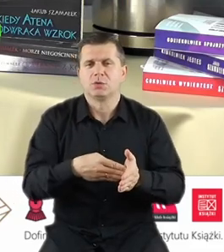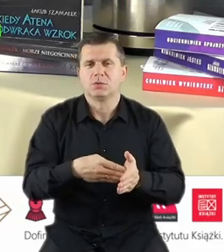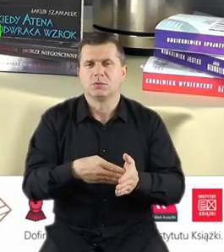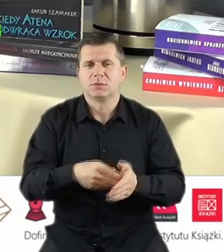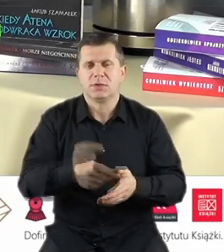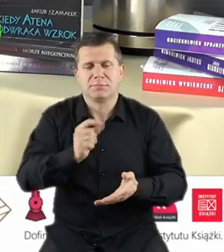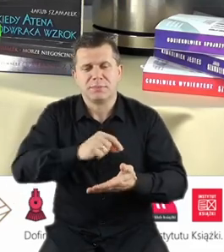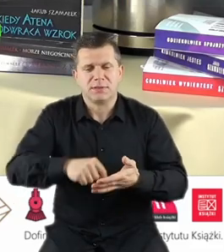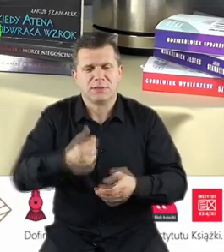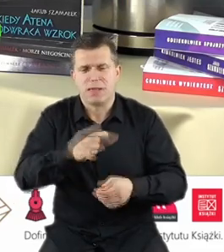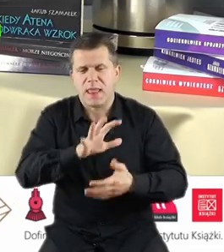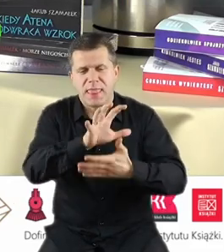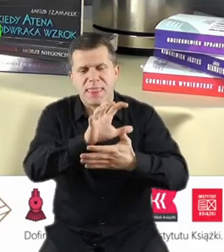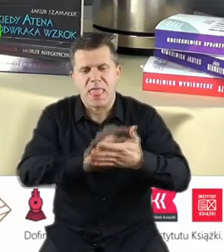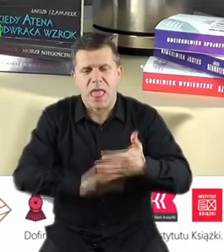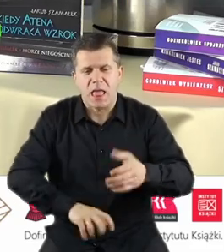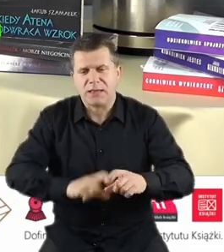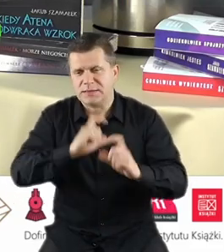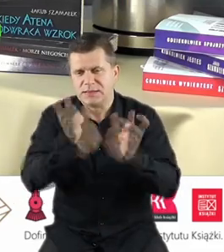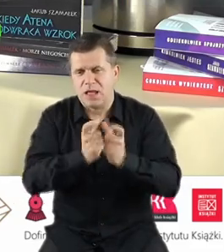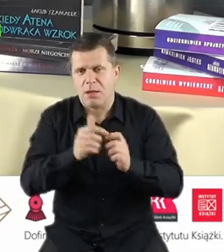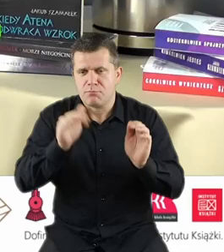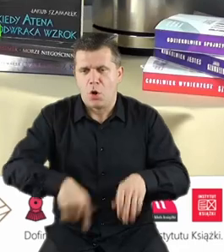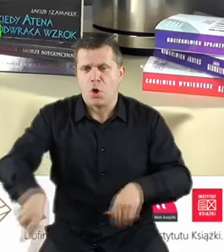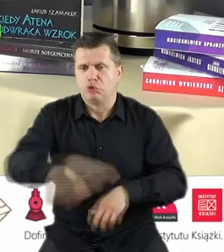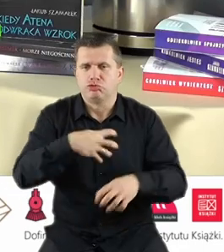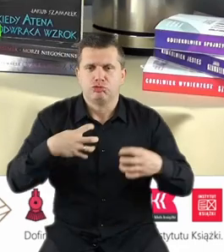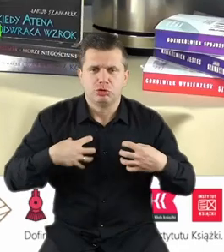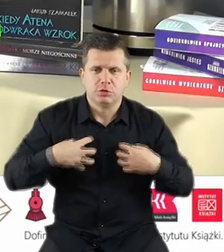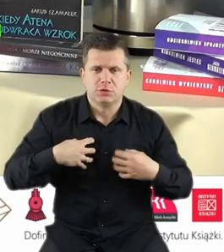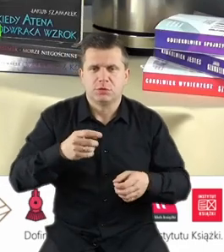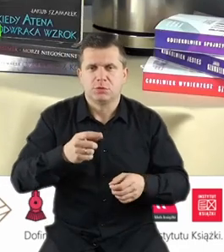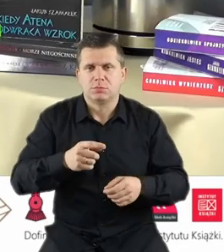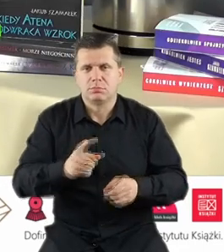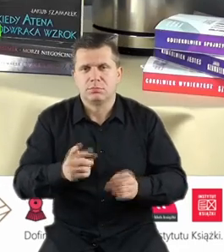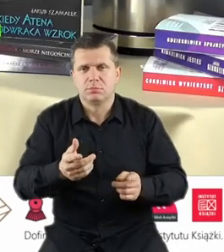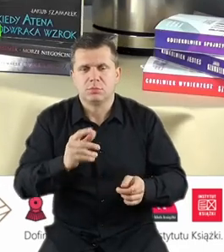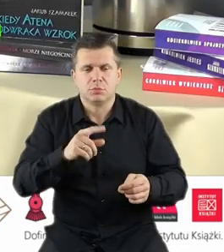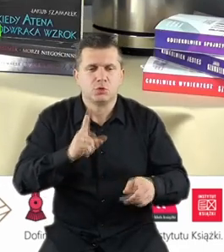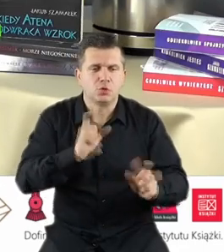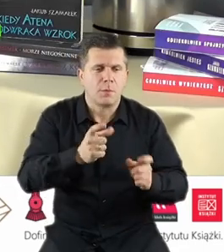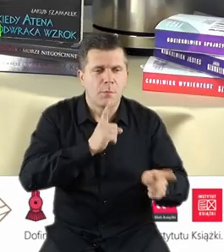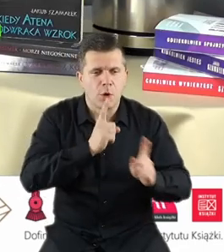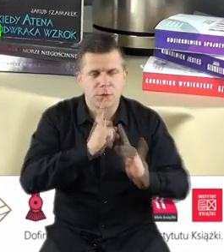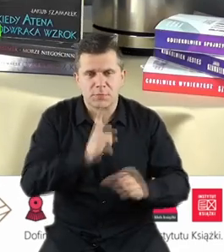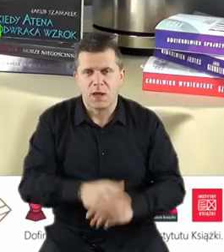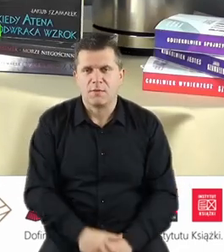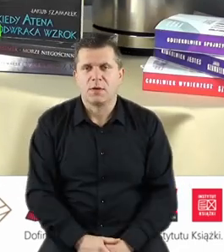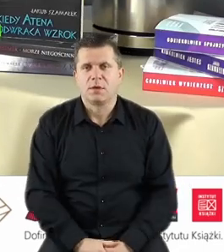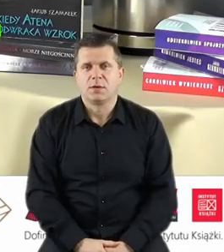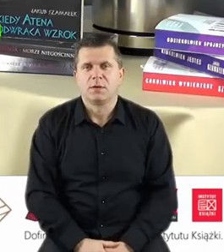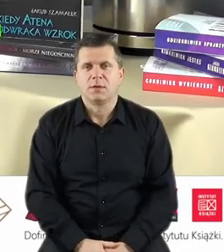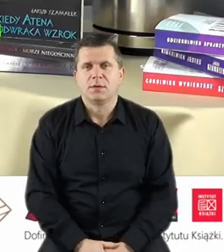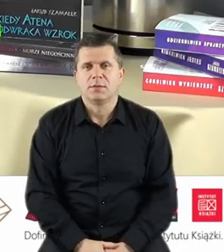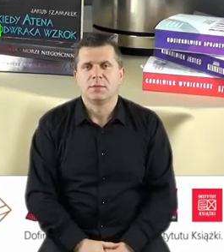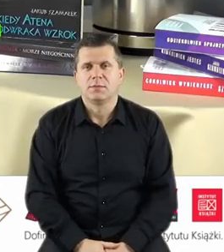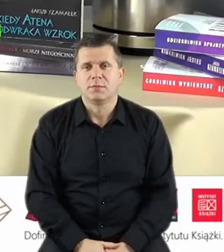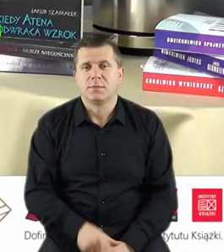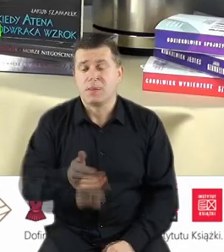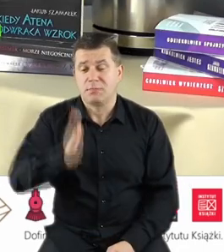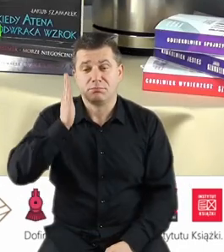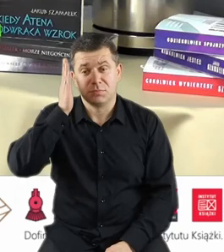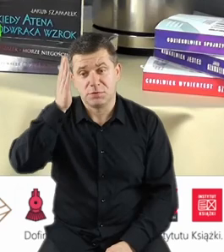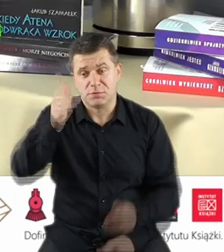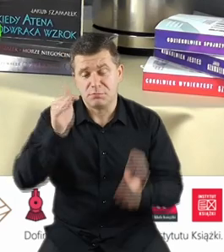nie napisze tyle tekstu, żeby całe miasto żyło, że można do każdego przechodnia podejść i o czymś pogadać. I właśnie mówił, że to kiedyś może, jak